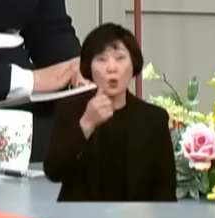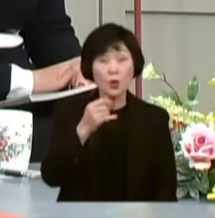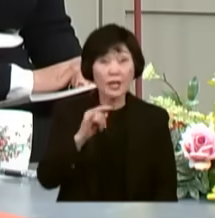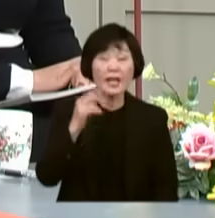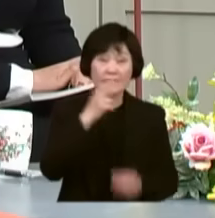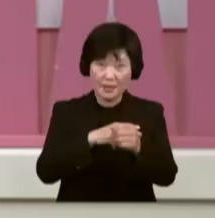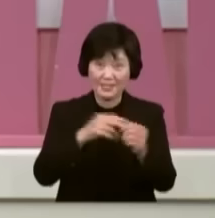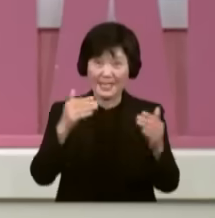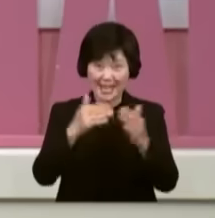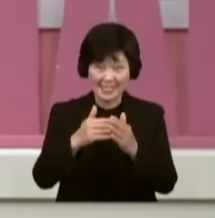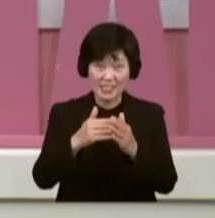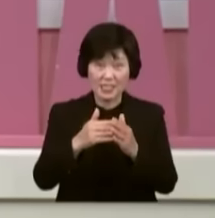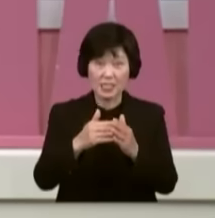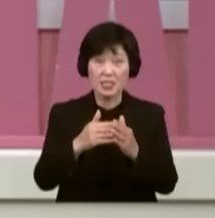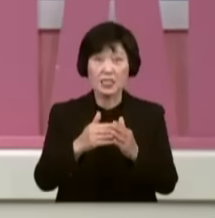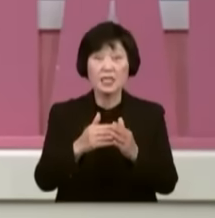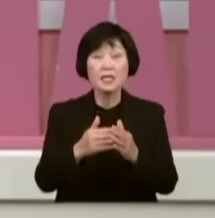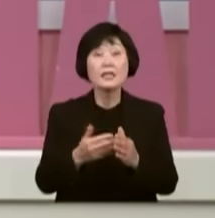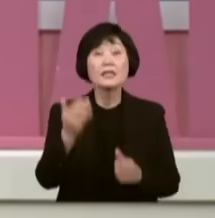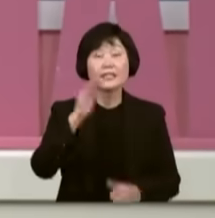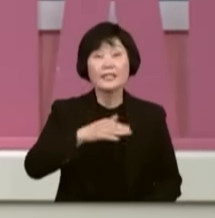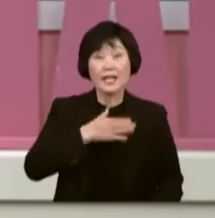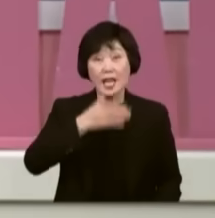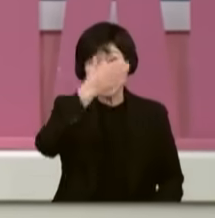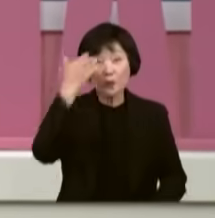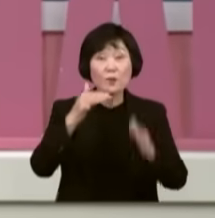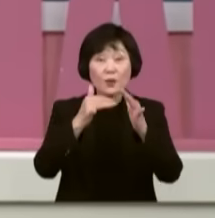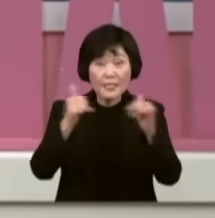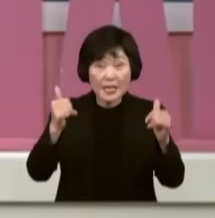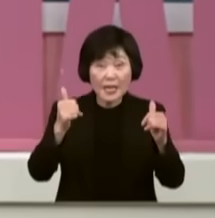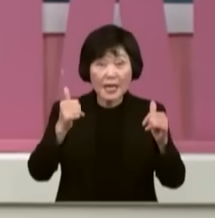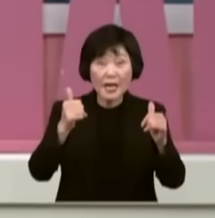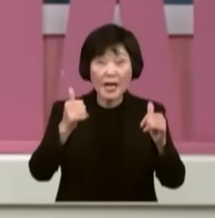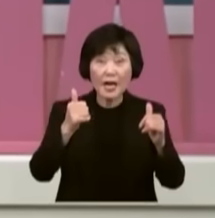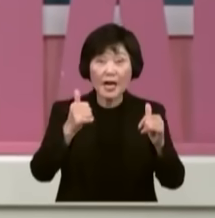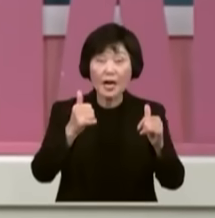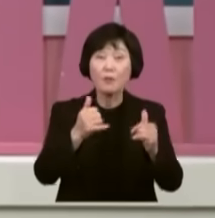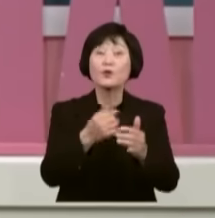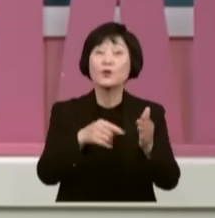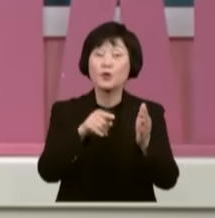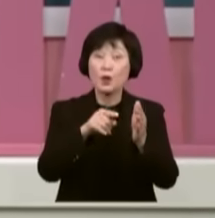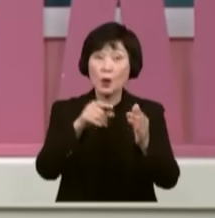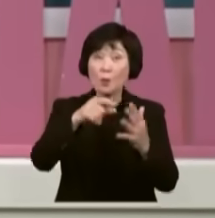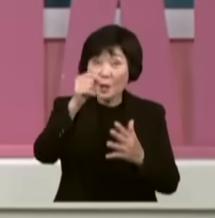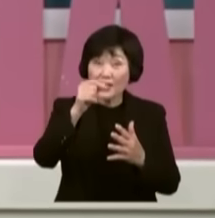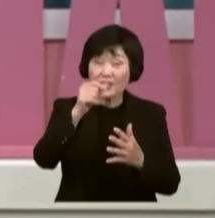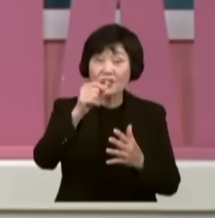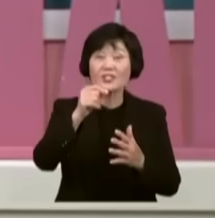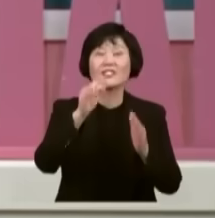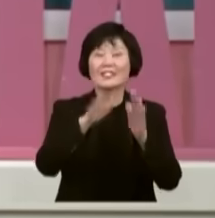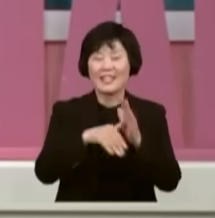네. 쭉 계셨던 그분들이 이제 젊은 피를 수혈하기 위해서 뽑았던 것이 대한민국 최초의